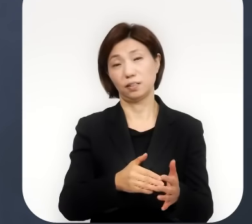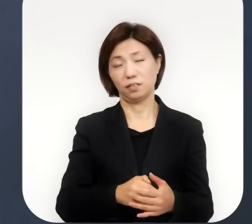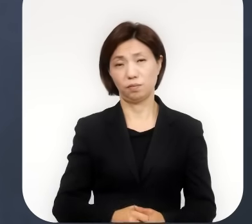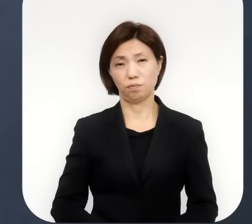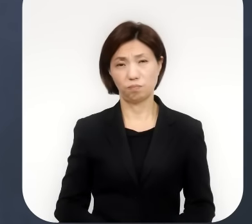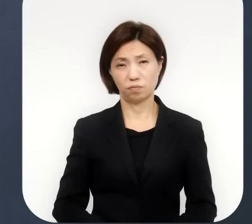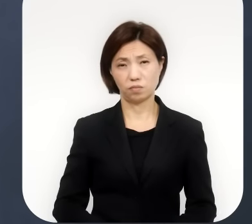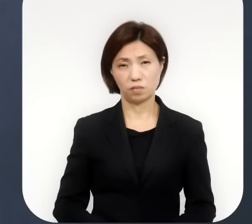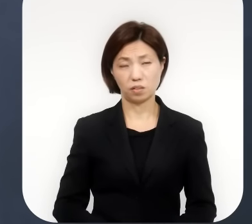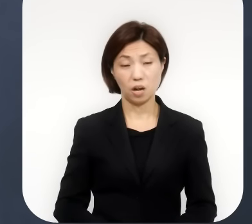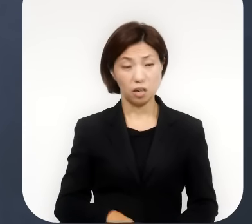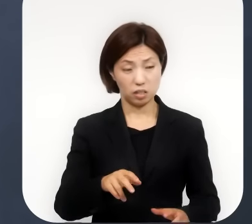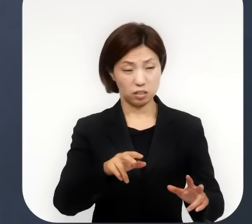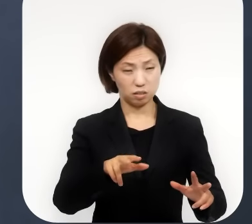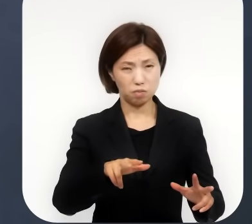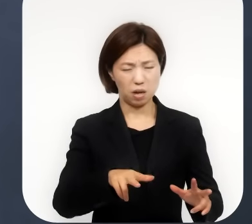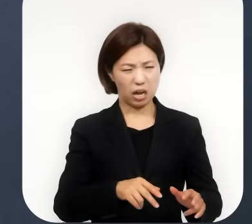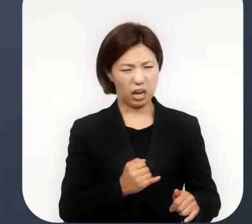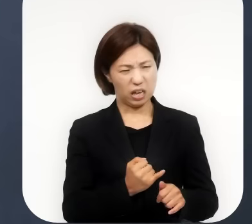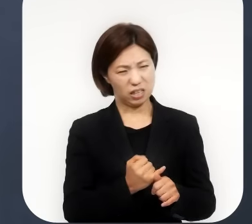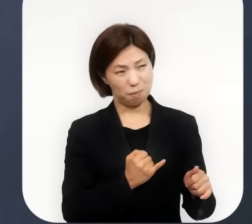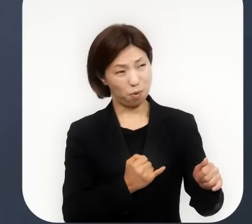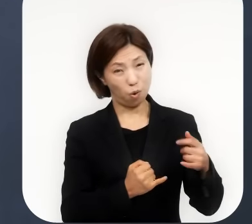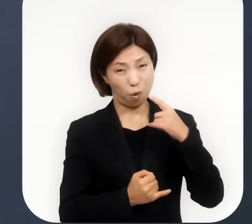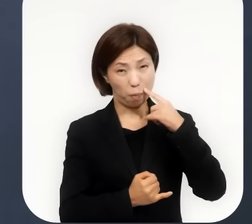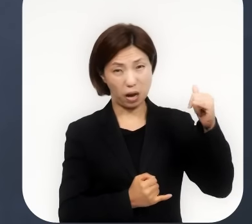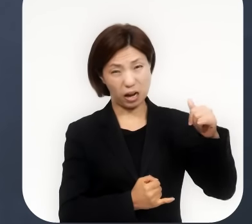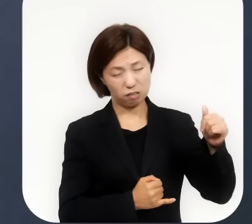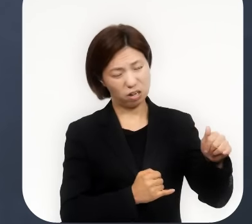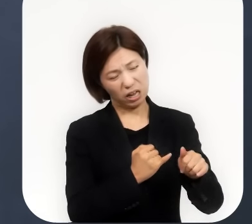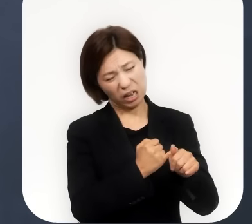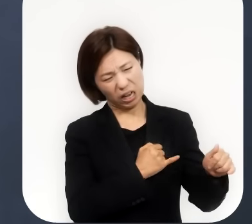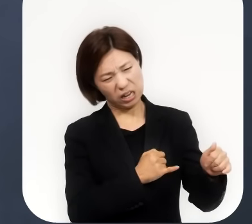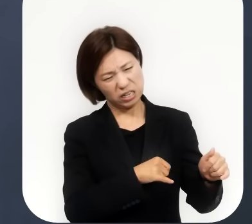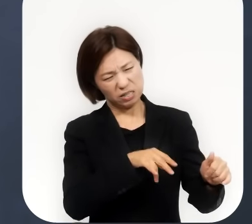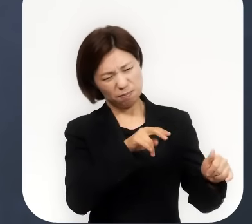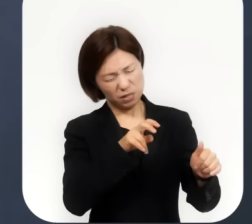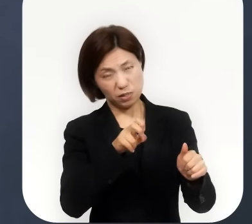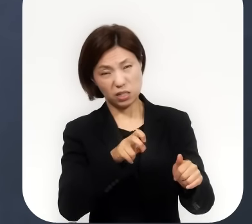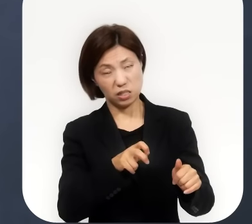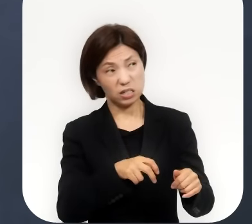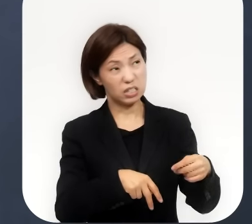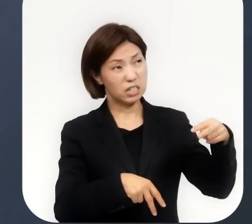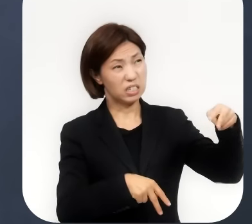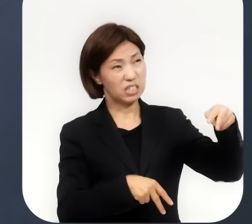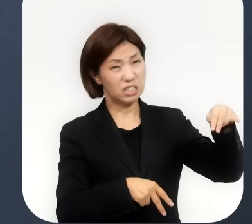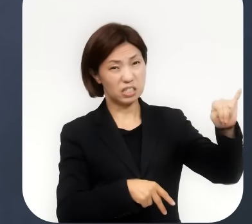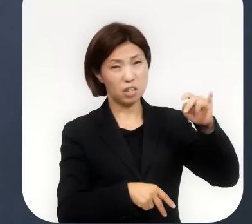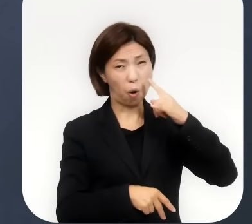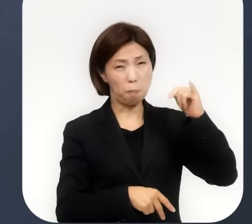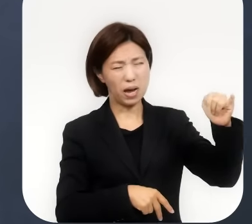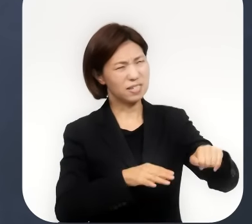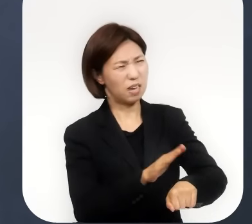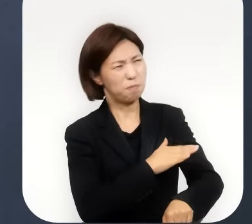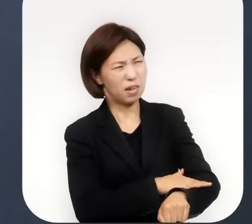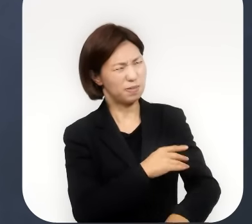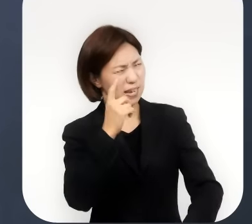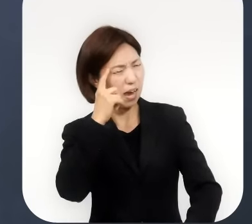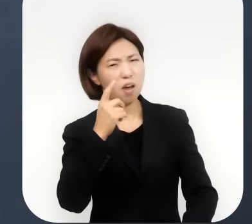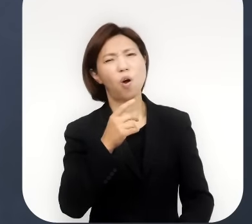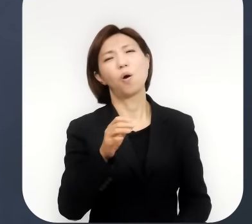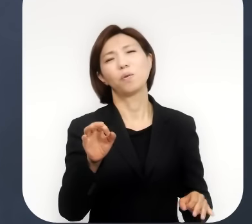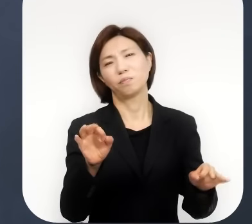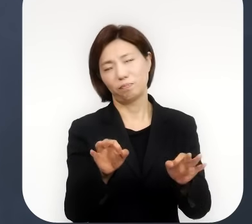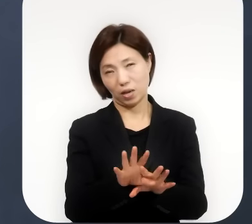인지하면이 이게 이렇게 되더라도 이걸 갖고 남편하고 싸우고 시어머니 책임 죽이고 이렇게 안 한다는